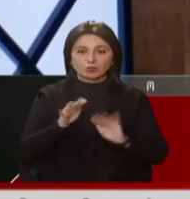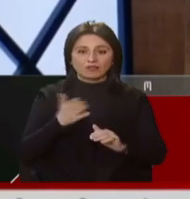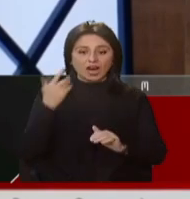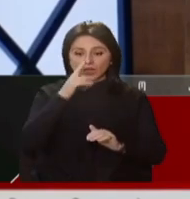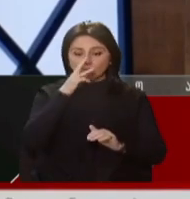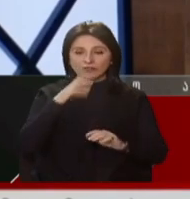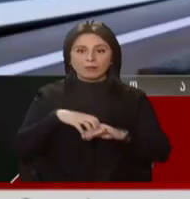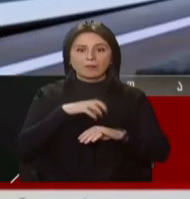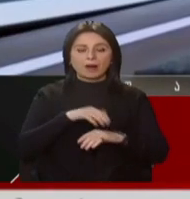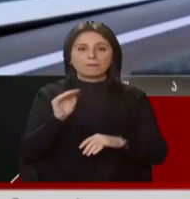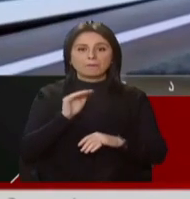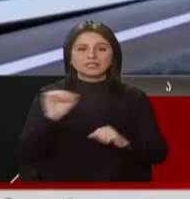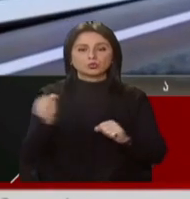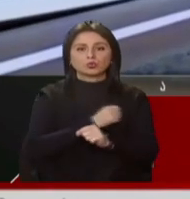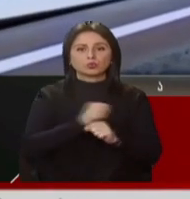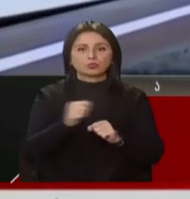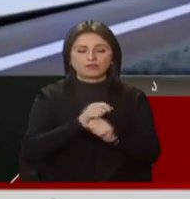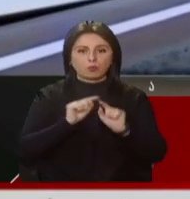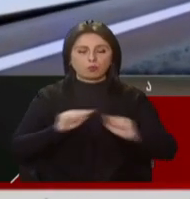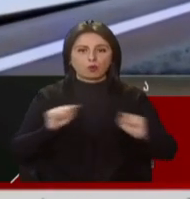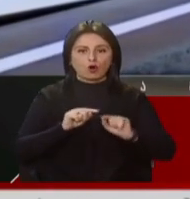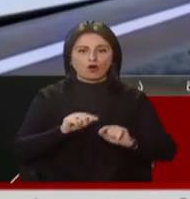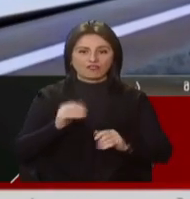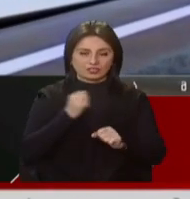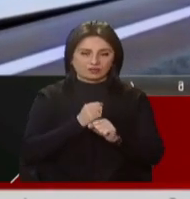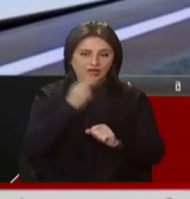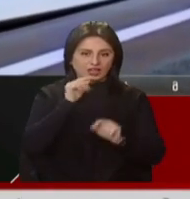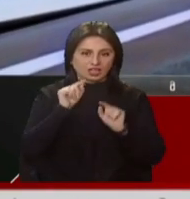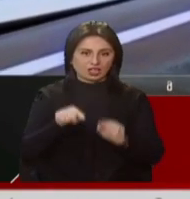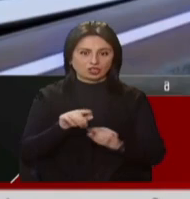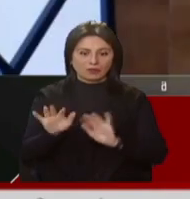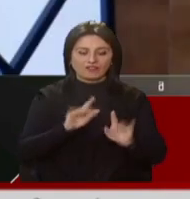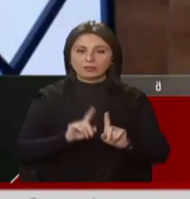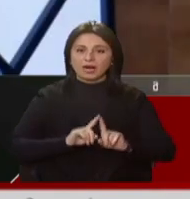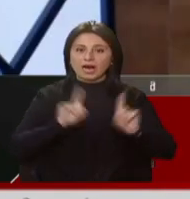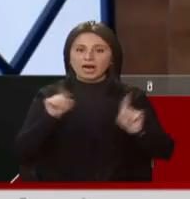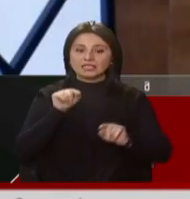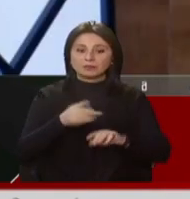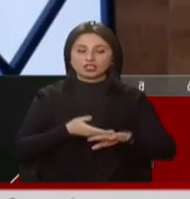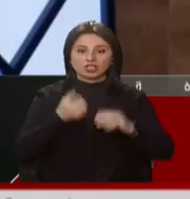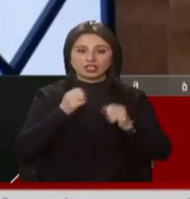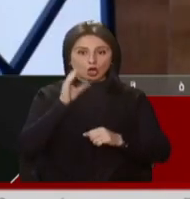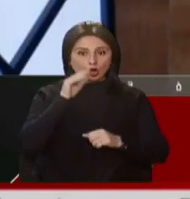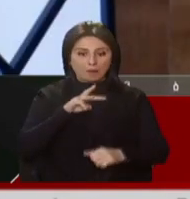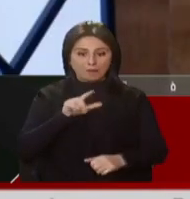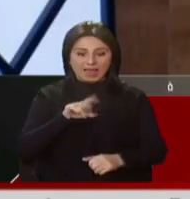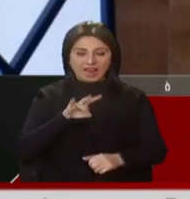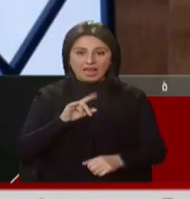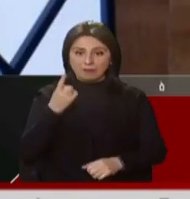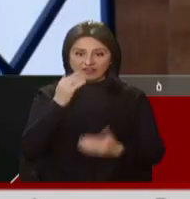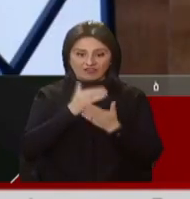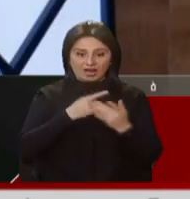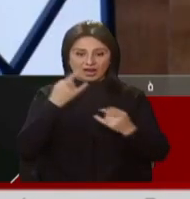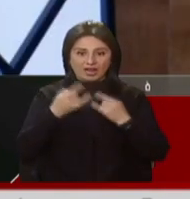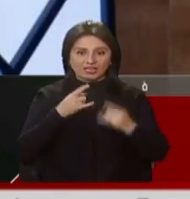გასულ თვეებში პარტიაში ფიზიკურ დაპირისპირებაში და პროვოკაციების მოწყობაში ადანაშაულებდა. ვითარება განსაკუთრებით მაშინ დაიძაბა, როდესაც ნიკა მელიამ პირველი